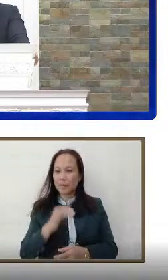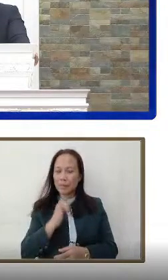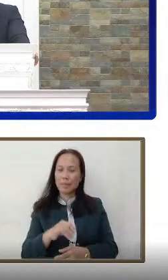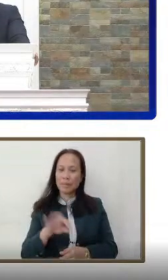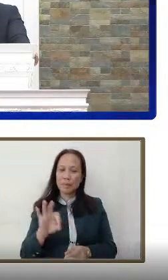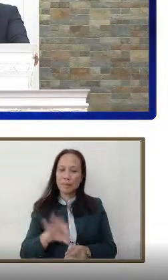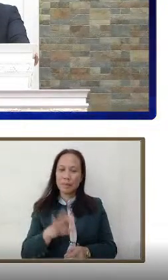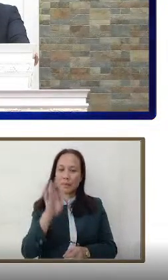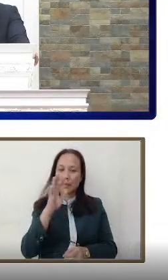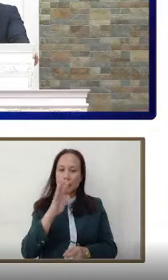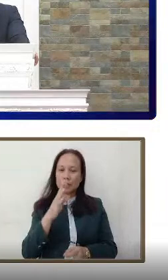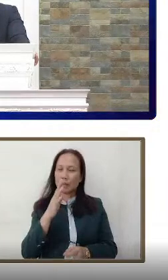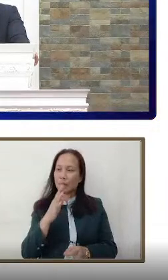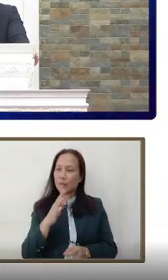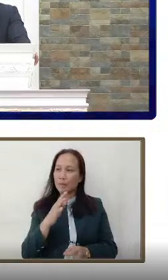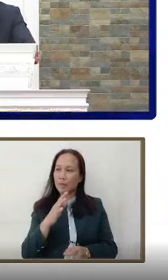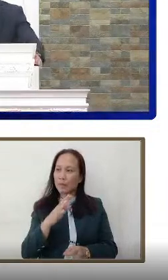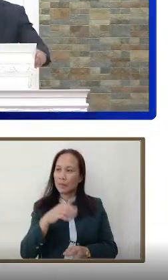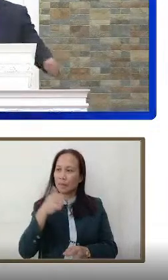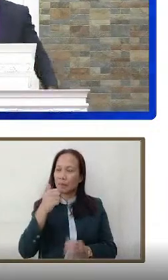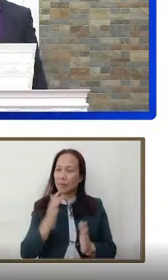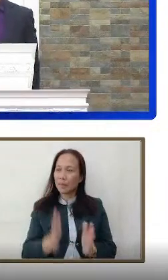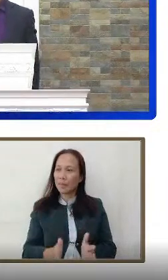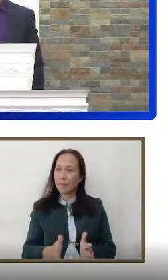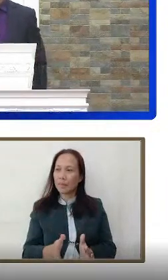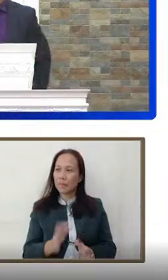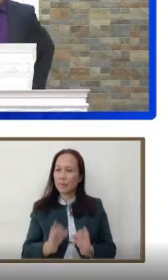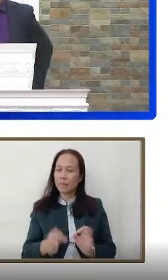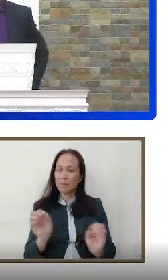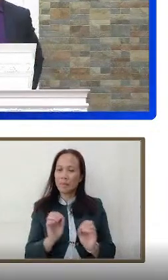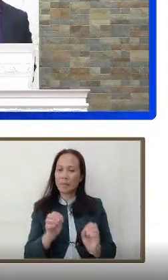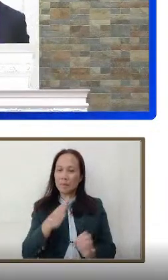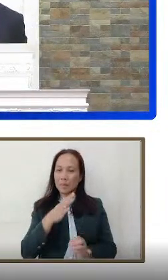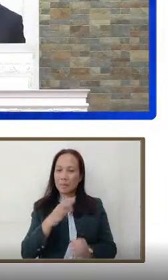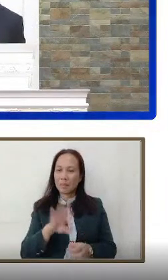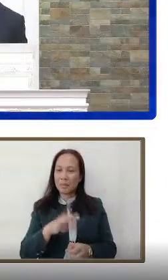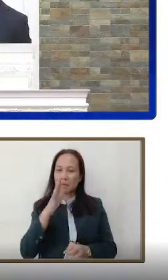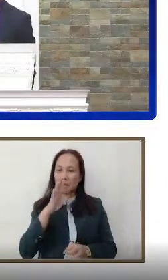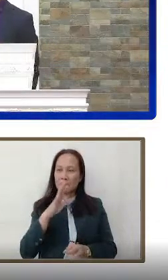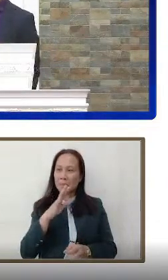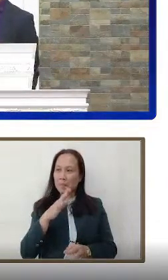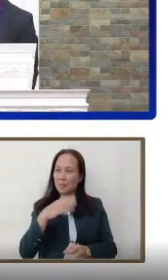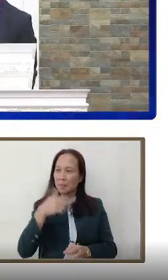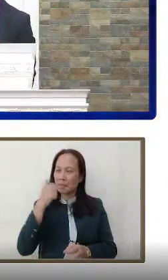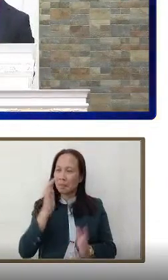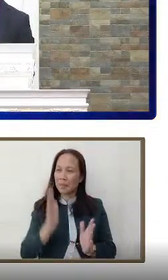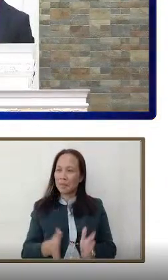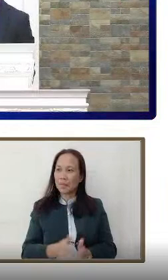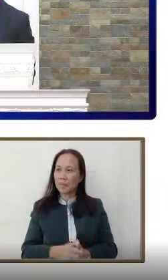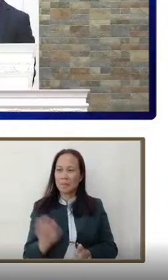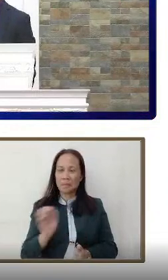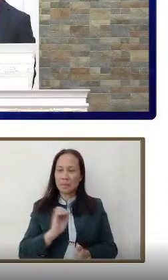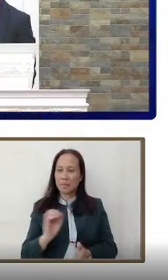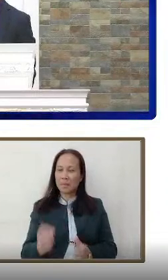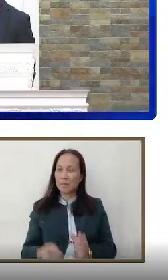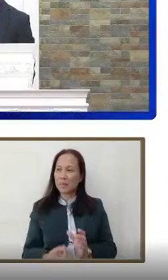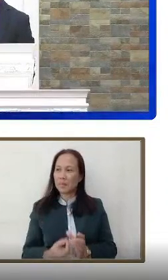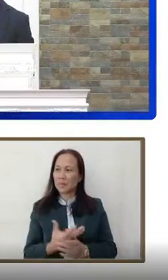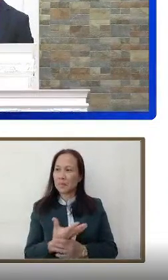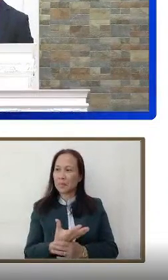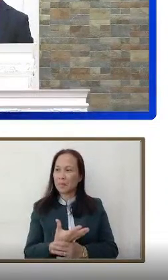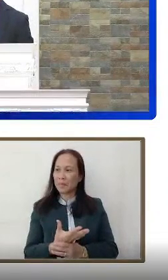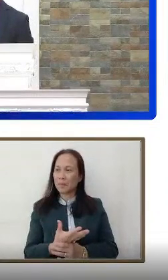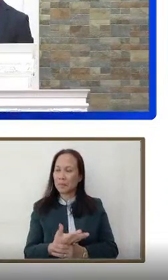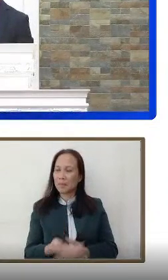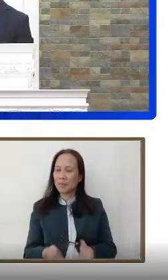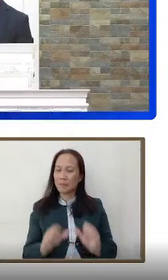simbahan na wala ng isang soul winner, talaga wala ng pag-asa yung simbahan na yan. Alright, so thank you. So panalangin